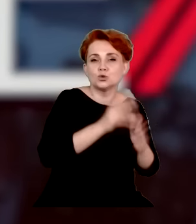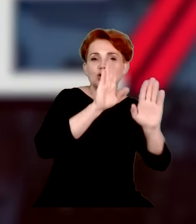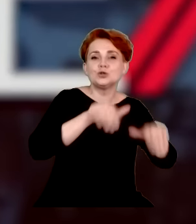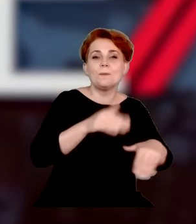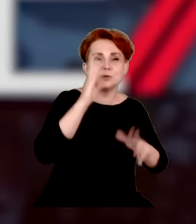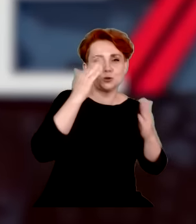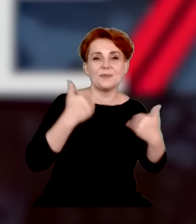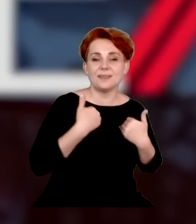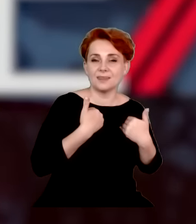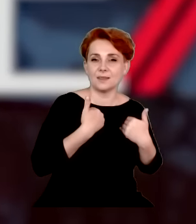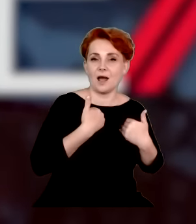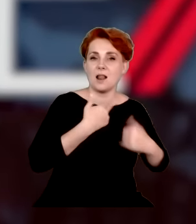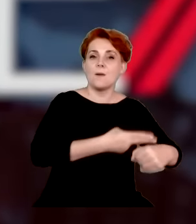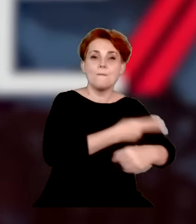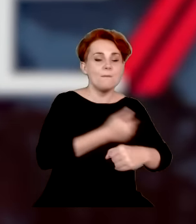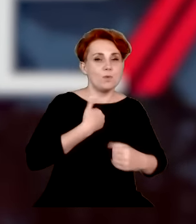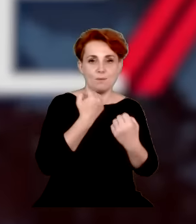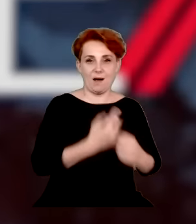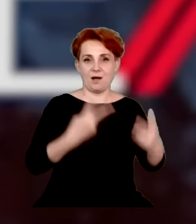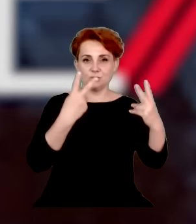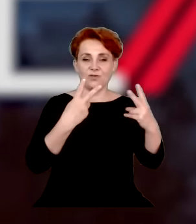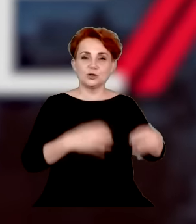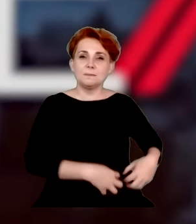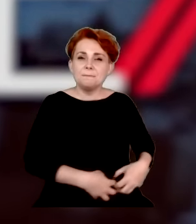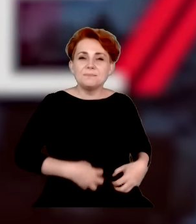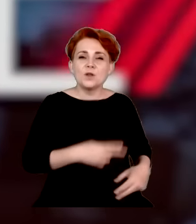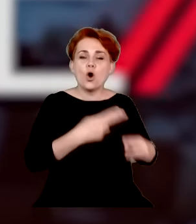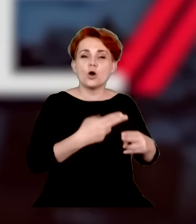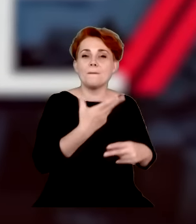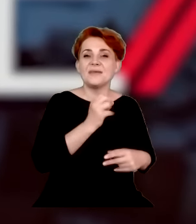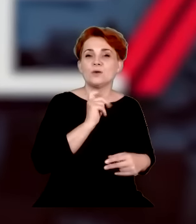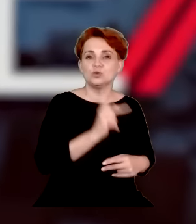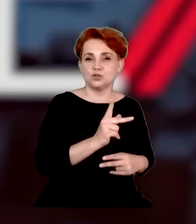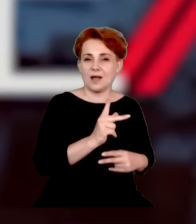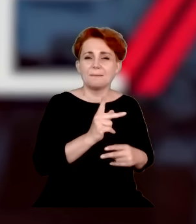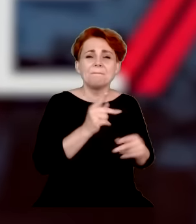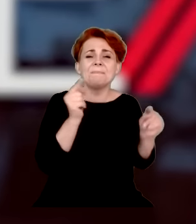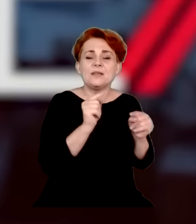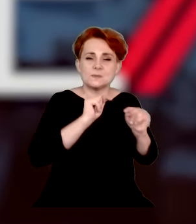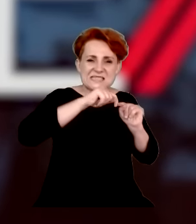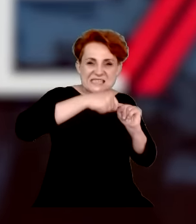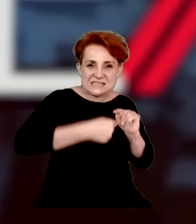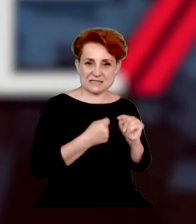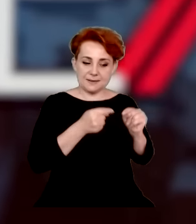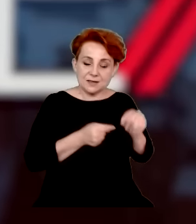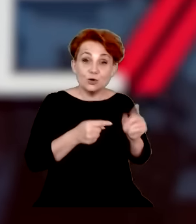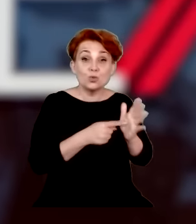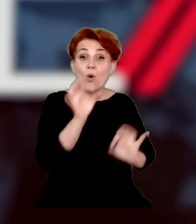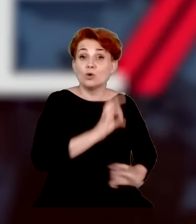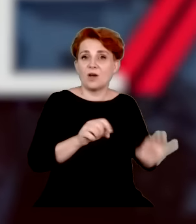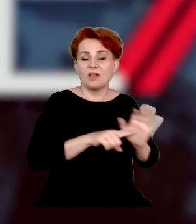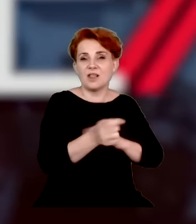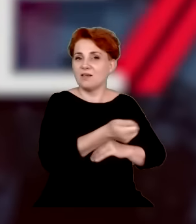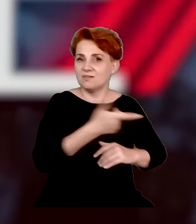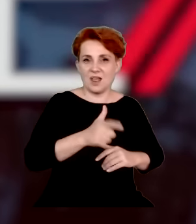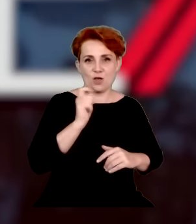Poznaniu przeprowadzili pionierski zabieg usunięcia mięśniaków macicy metodą minimalnie inwazyjną. To szansa dla wielu kobiet, które dotąd często rezygnowały